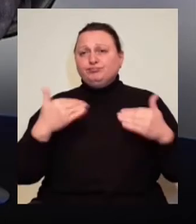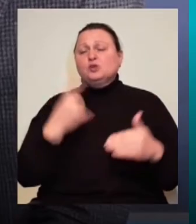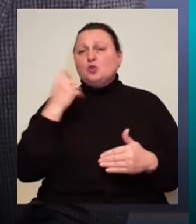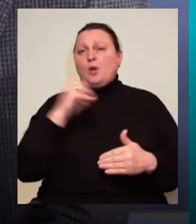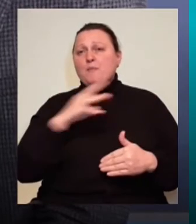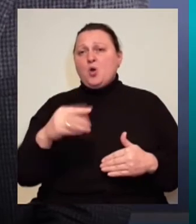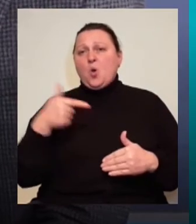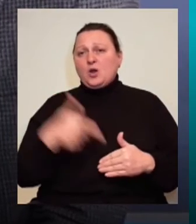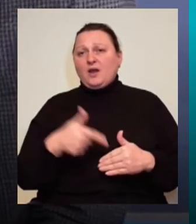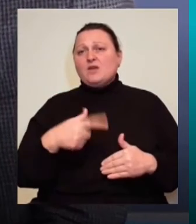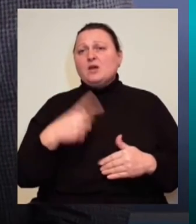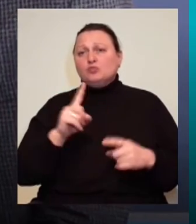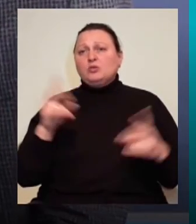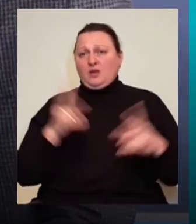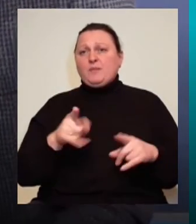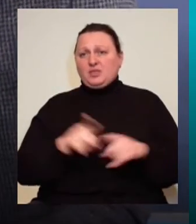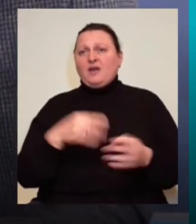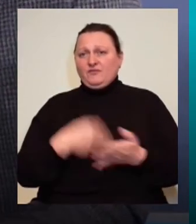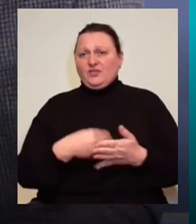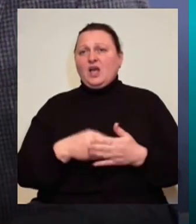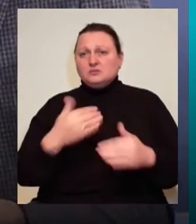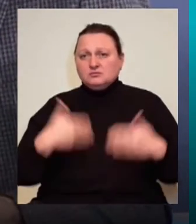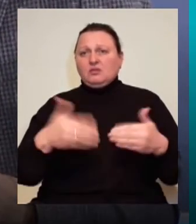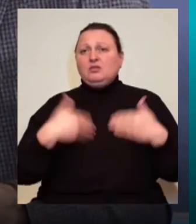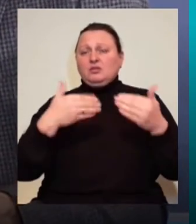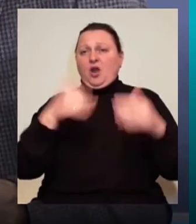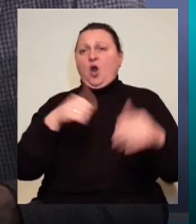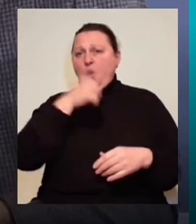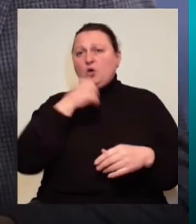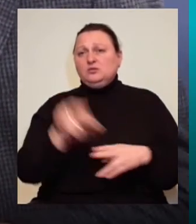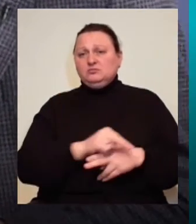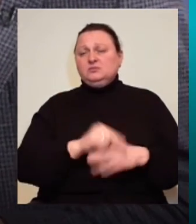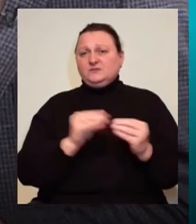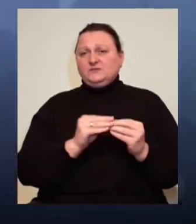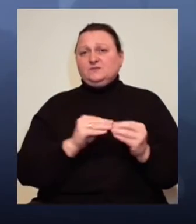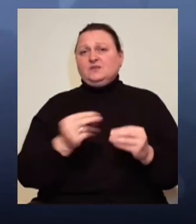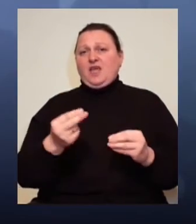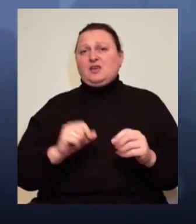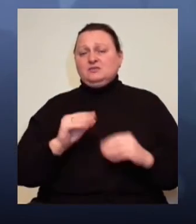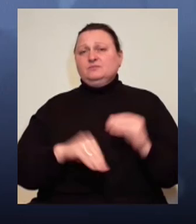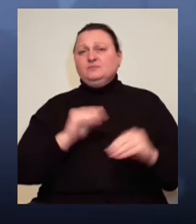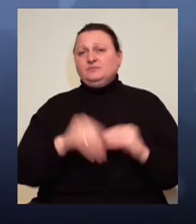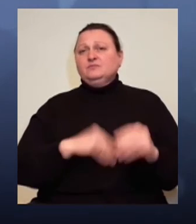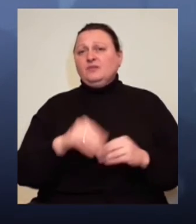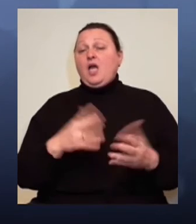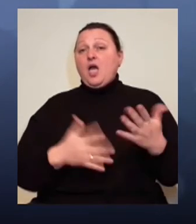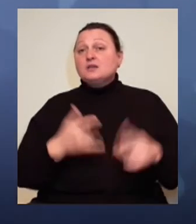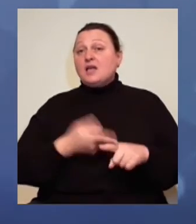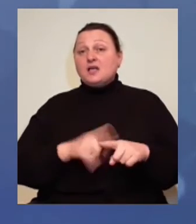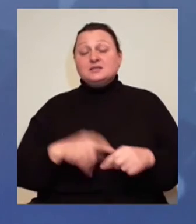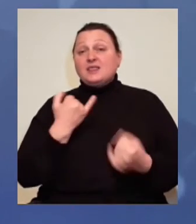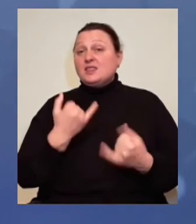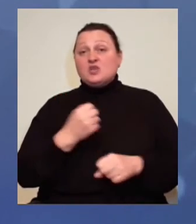мільйонів гривень. Так, щороку потрібно такі суми викладати, щоб просто підтримувати ось такий поточний ремонт. Ну, якщо це зараз не зробити, то